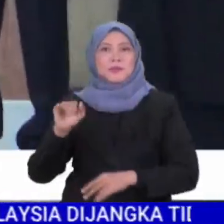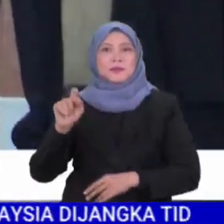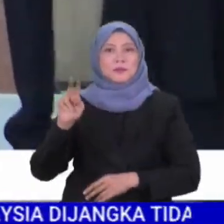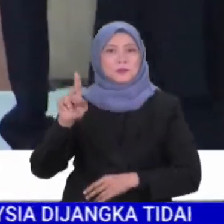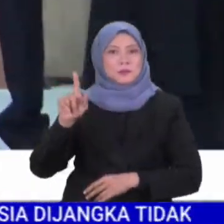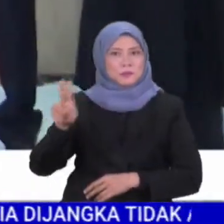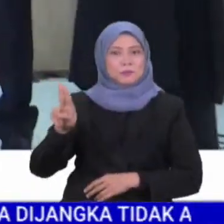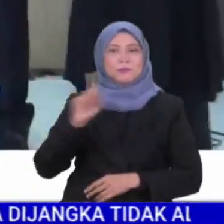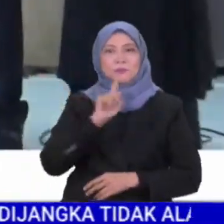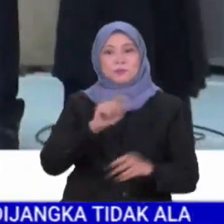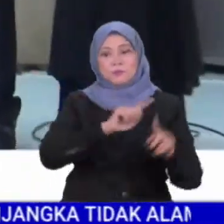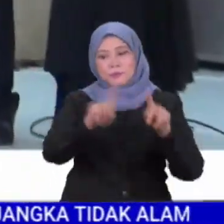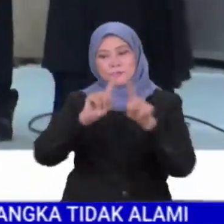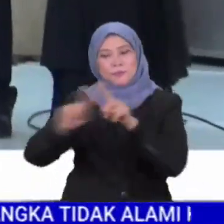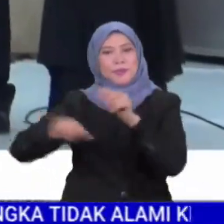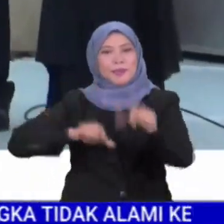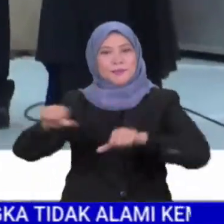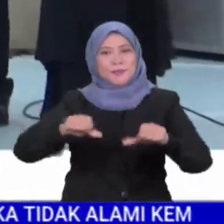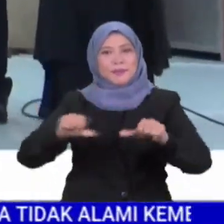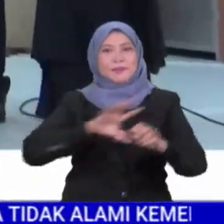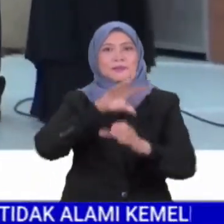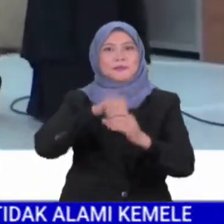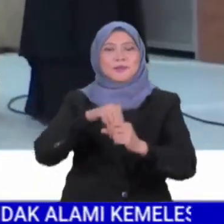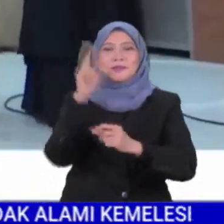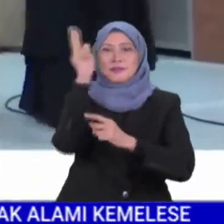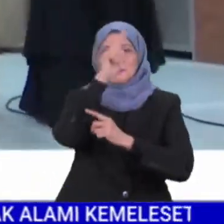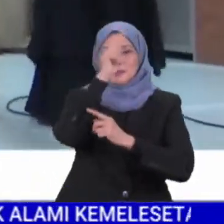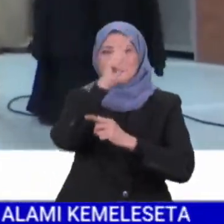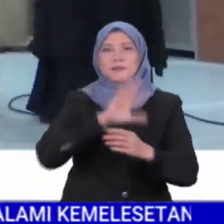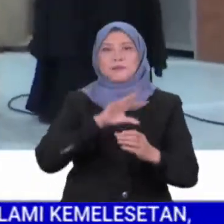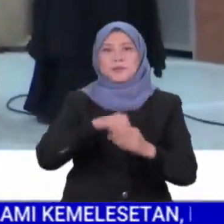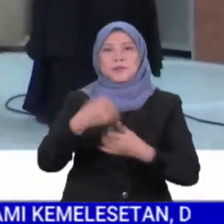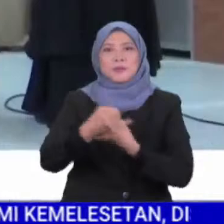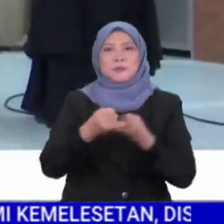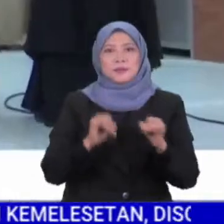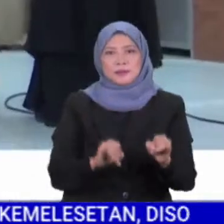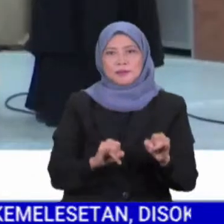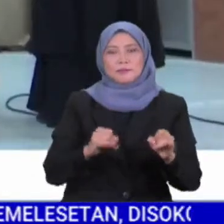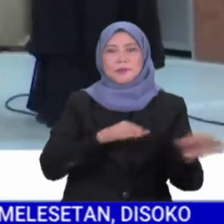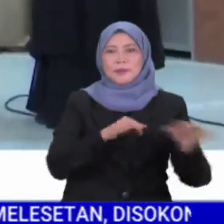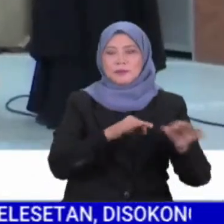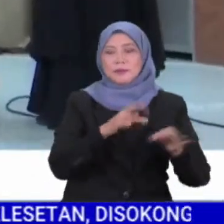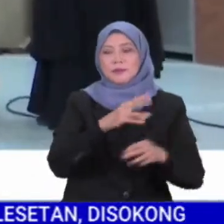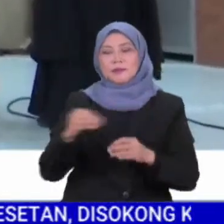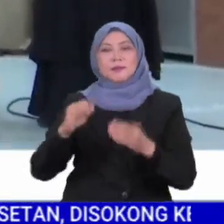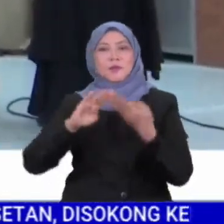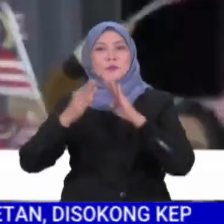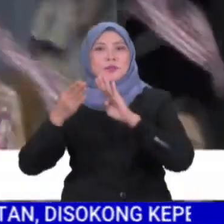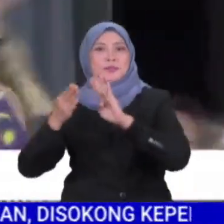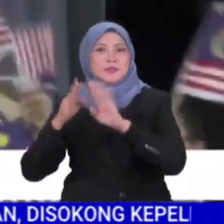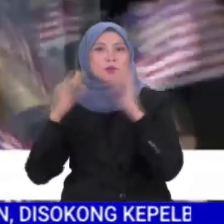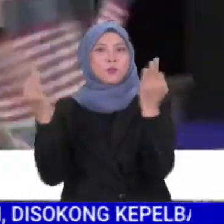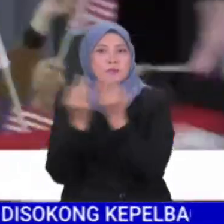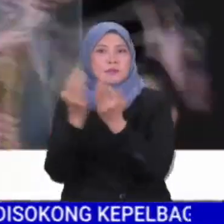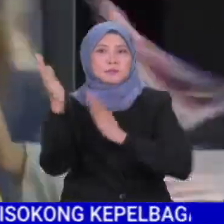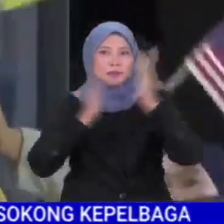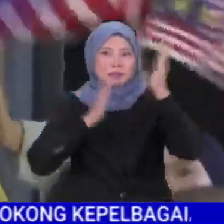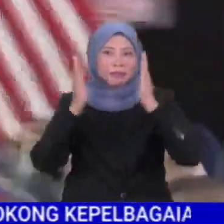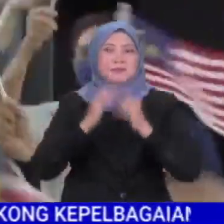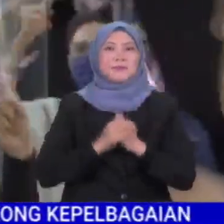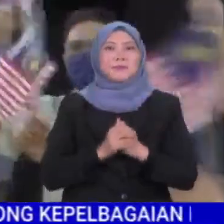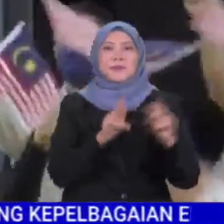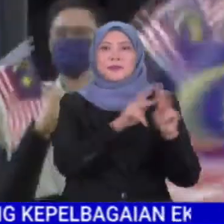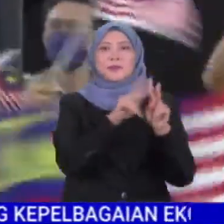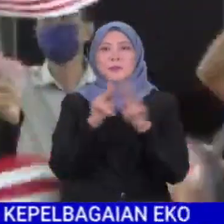Pelbagai aktiviti dilaksanakan yang melibatkan agensi kerajaan termasuk Jabatan Penerangan, Komuniti Keluarga Malaysia Bougainvillea, Komuniti Keluarga